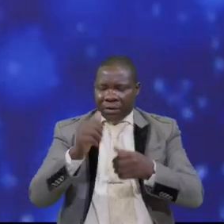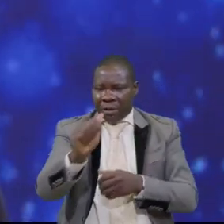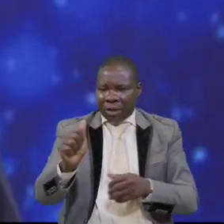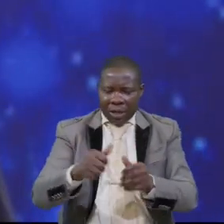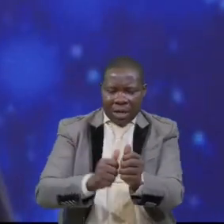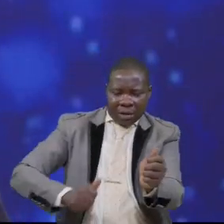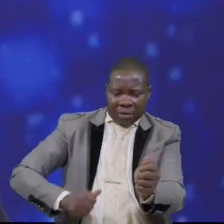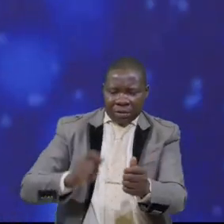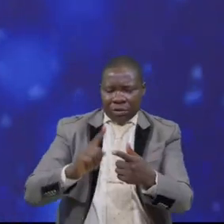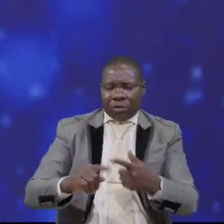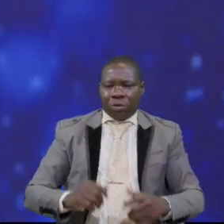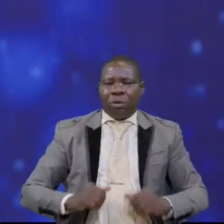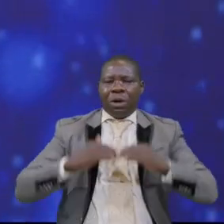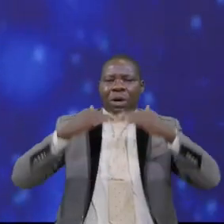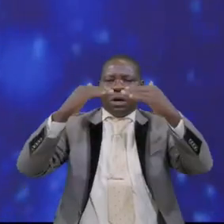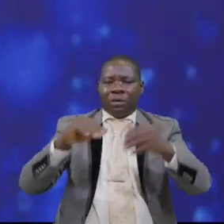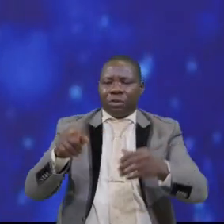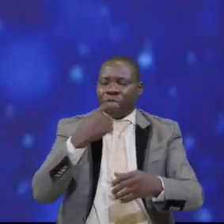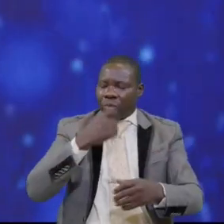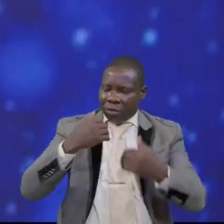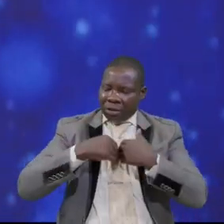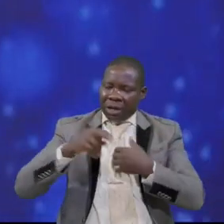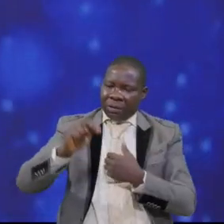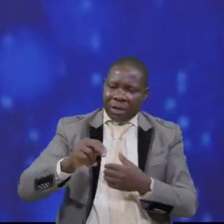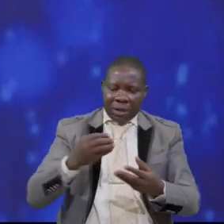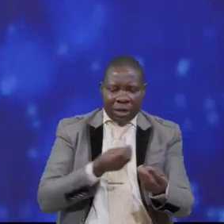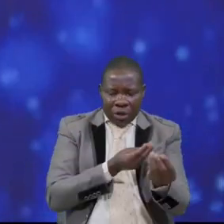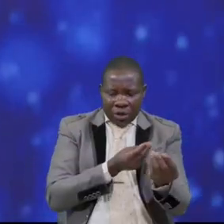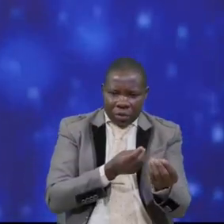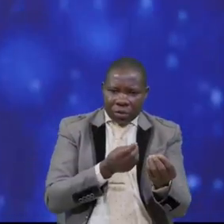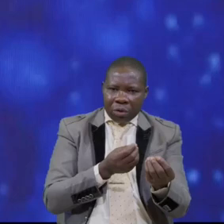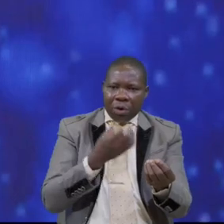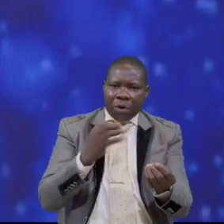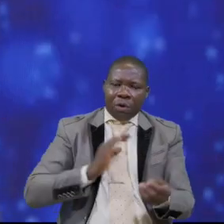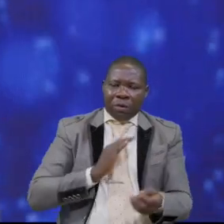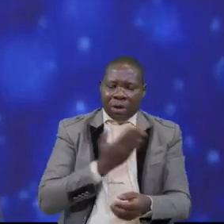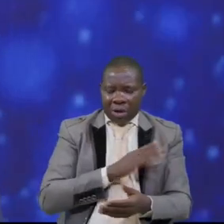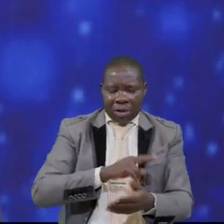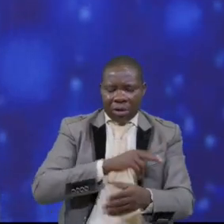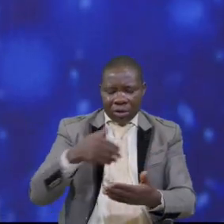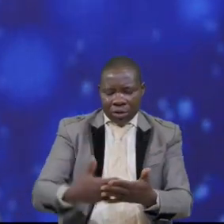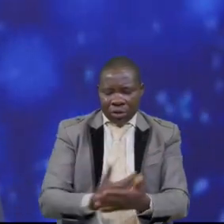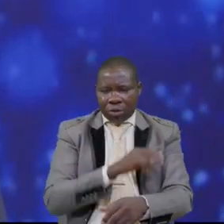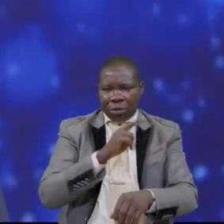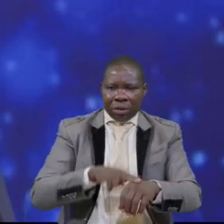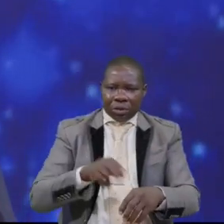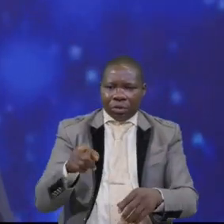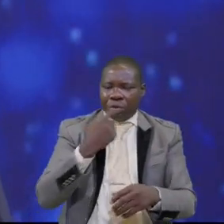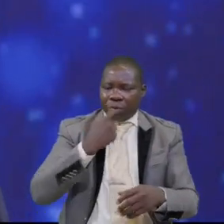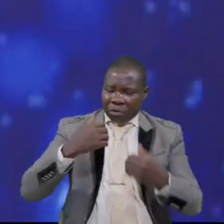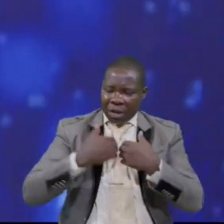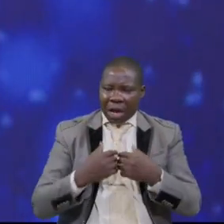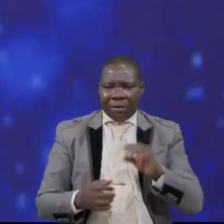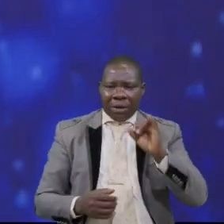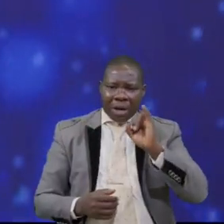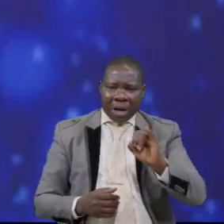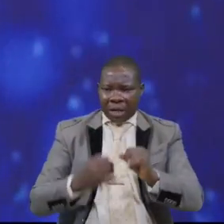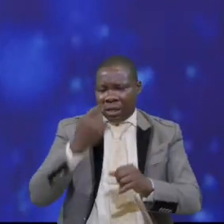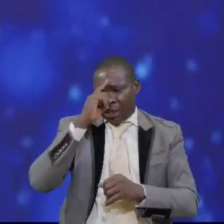avancer. Deuxièmement, il dit, nous devons avoir nourrir notre nouvelle nature. De I, l'initiative